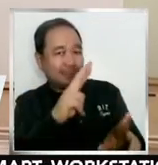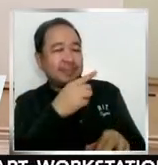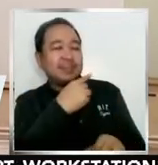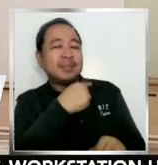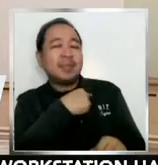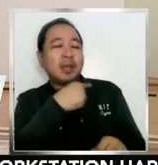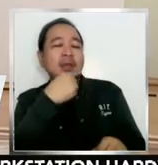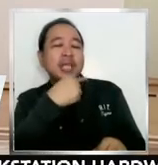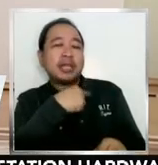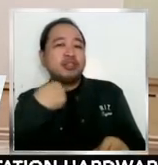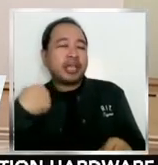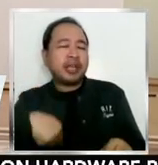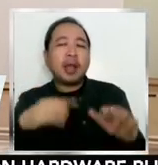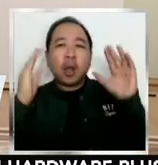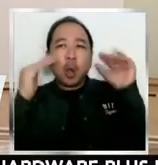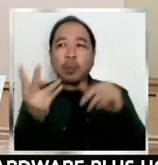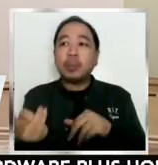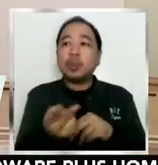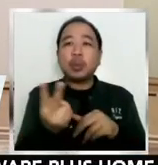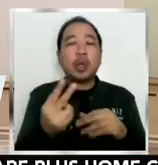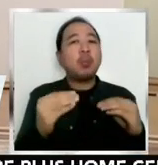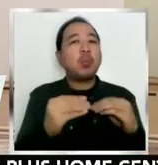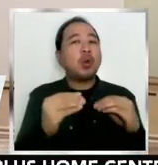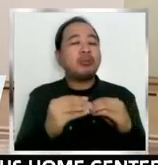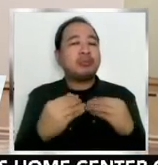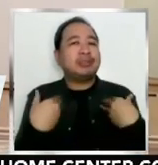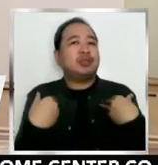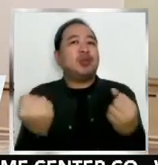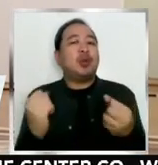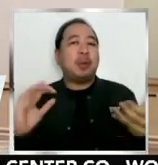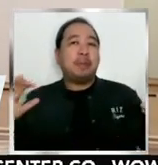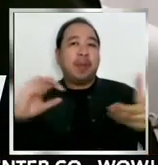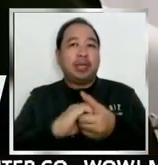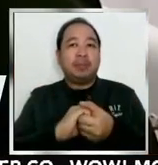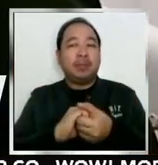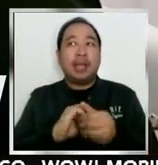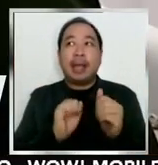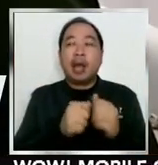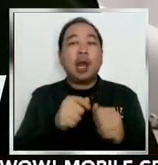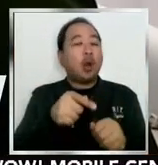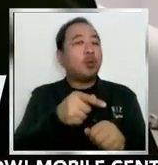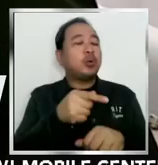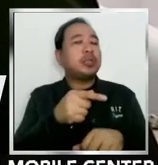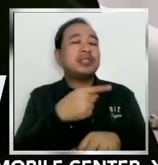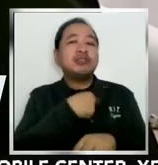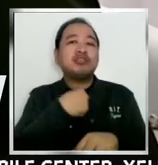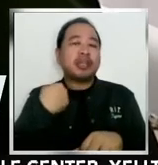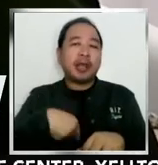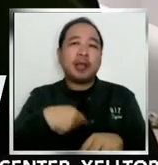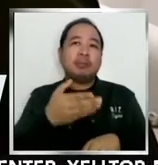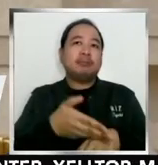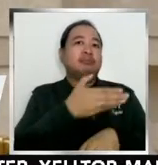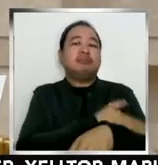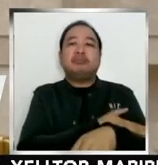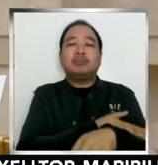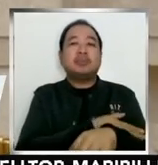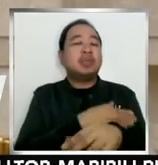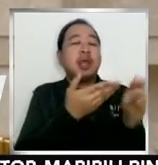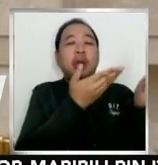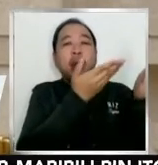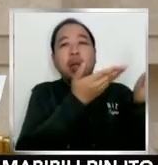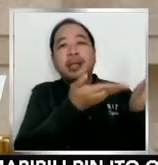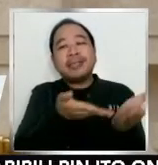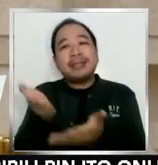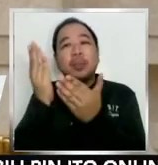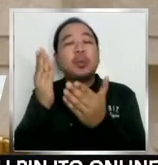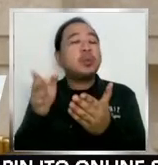sa pagitan ng dalawang bansa, kasunod ng pagpapalakas ng China sa pag-angkat ng uling, langis at krudo mula